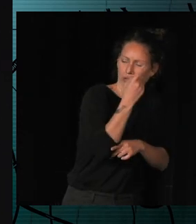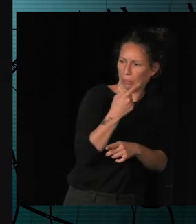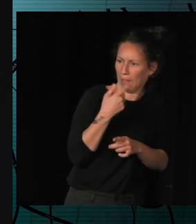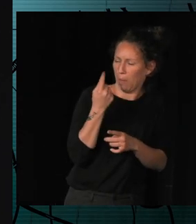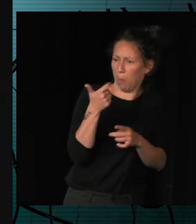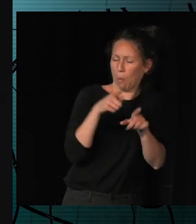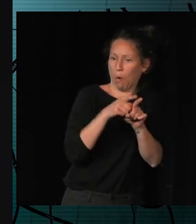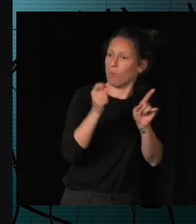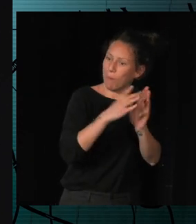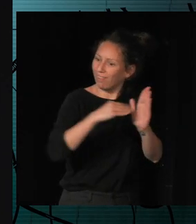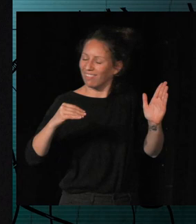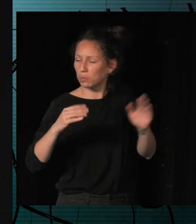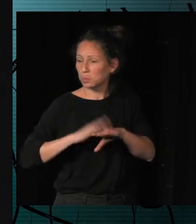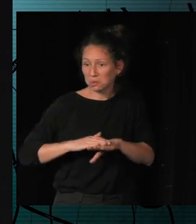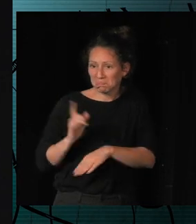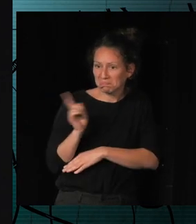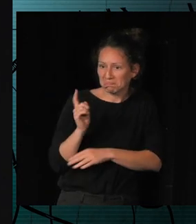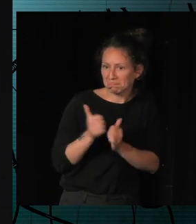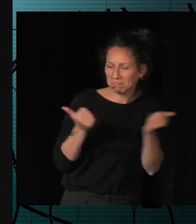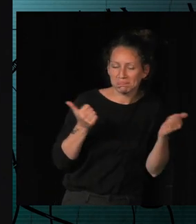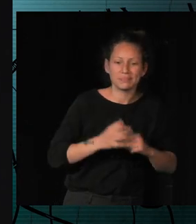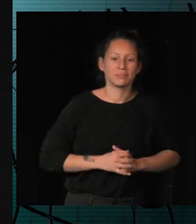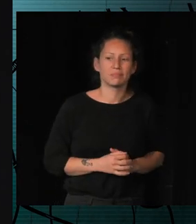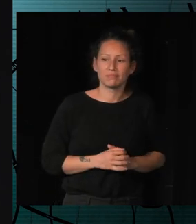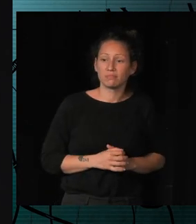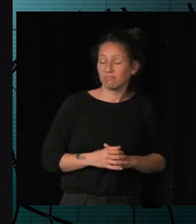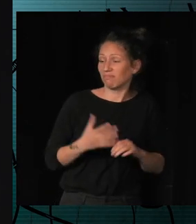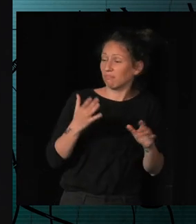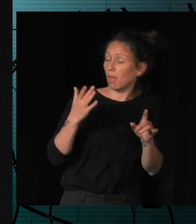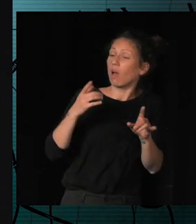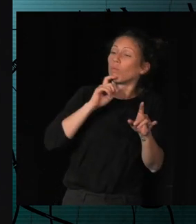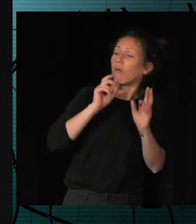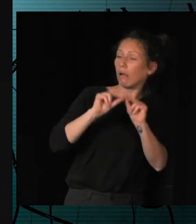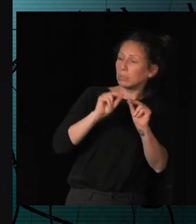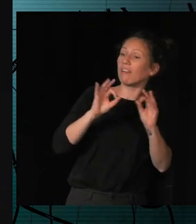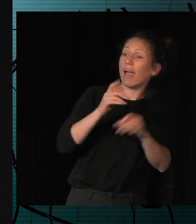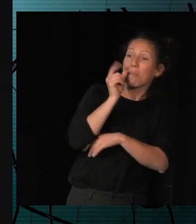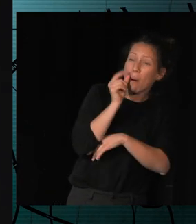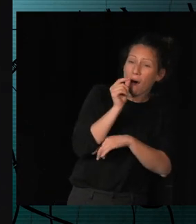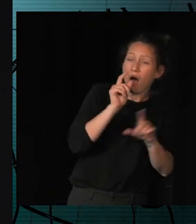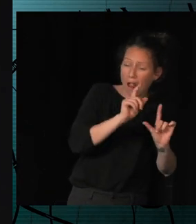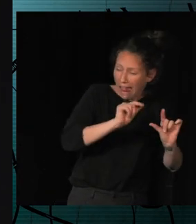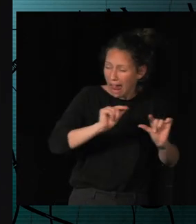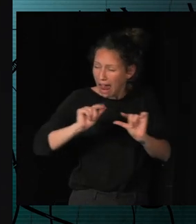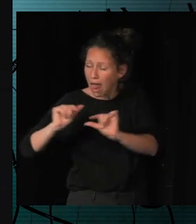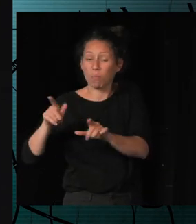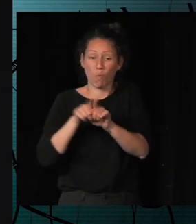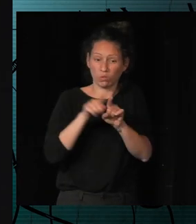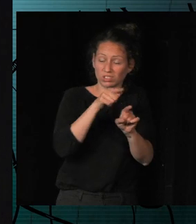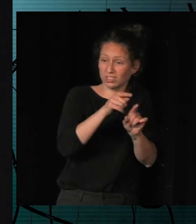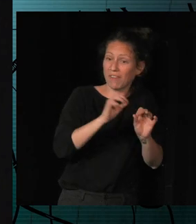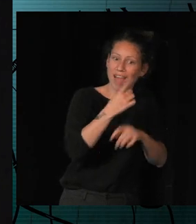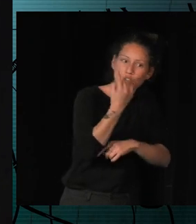la alternance avec le récit du père euh et on la perd avec cette omniprésence mais bon thématiquement c'était le choix de Gans